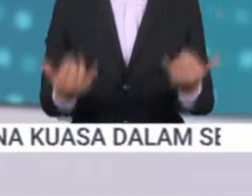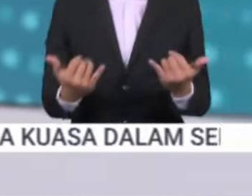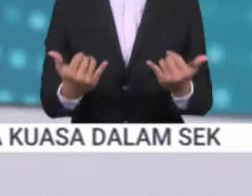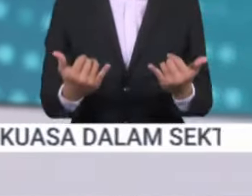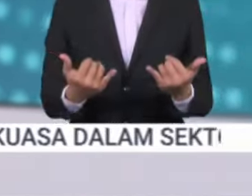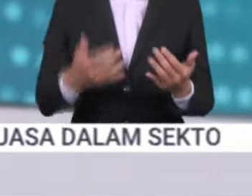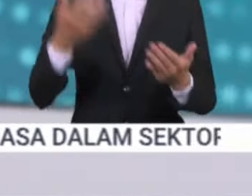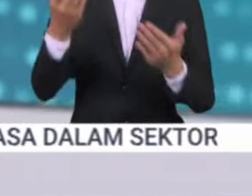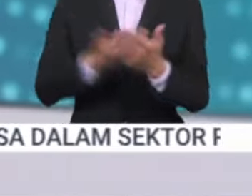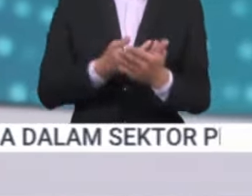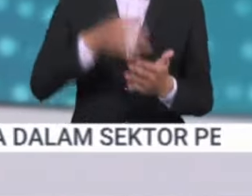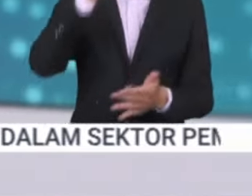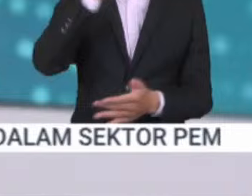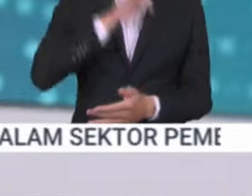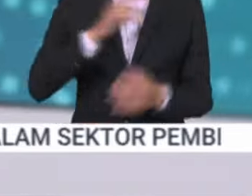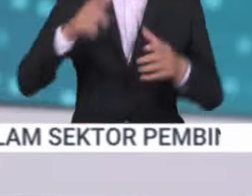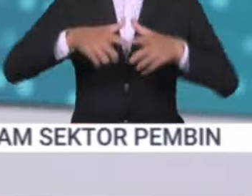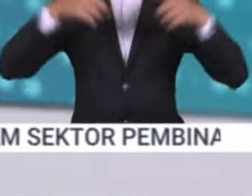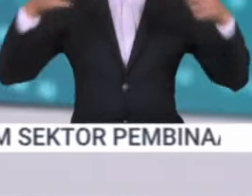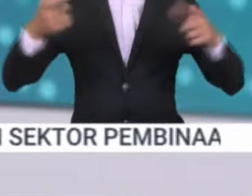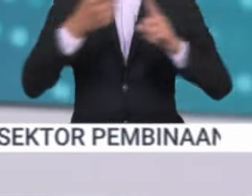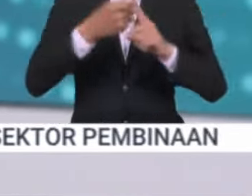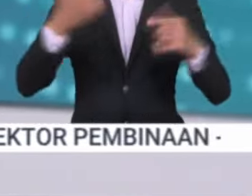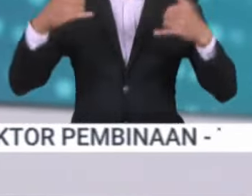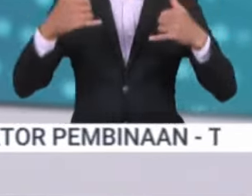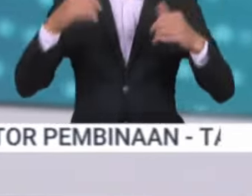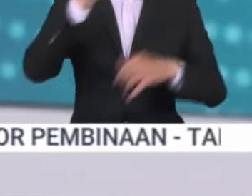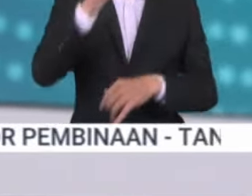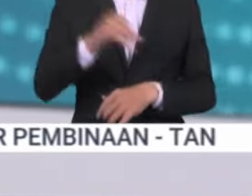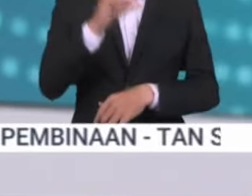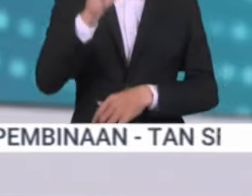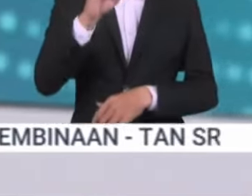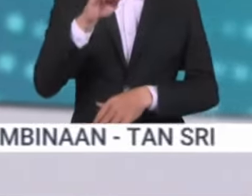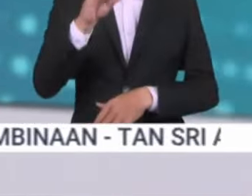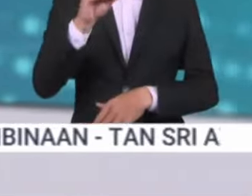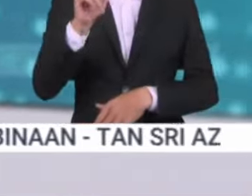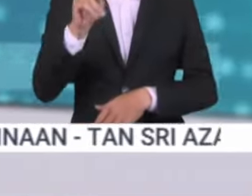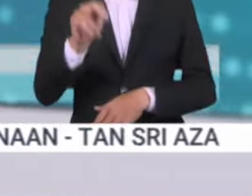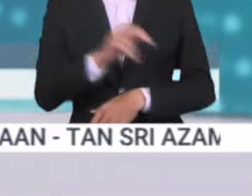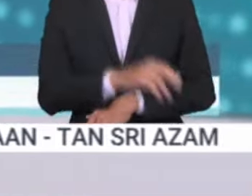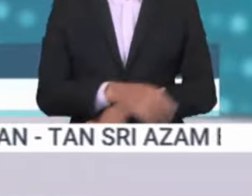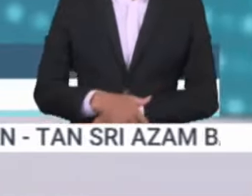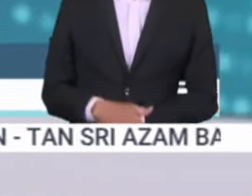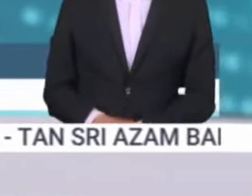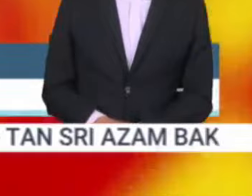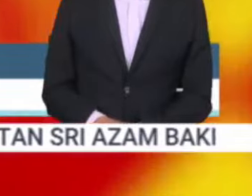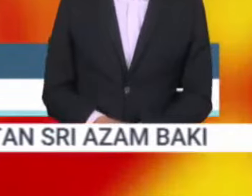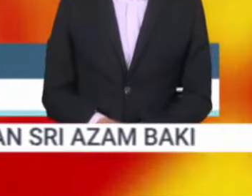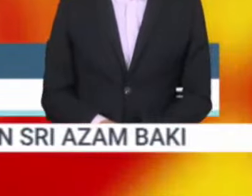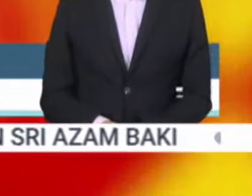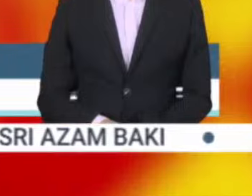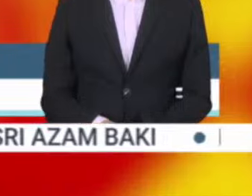ini. Terbaru, Derek Giants membawa masuk pemain dari Jordan, Muhammad Abwal Nadi.